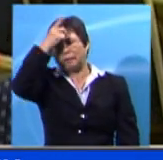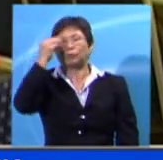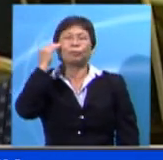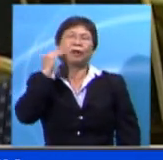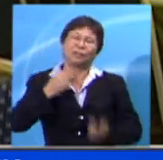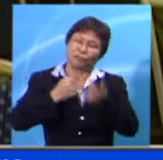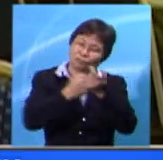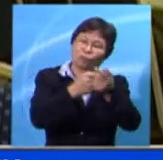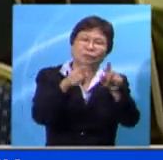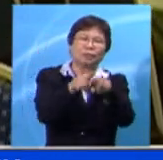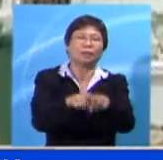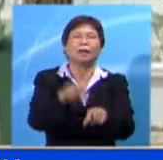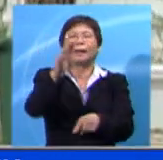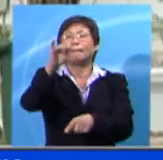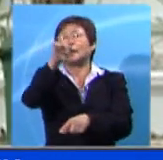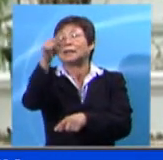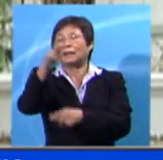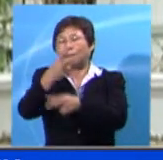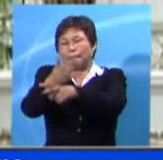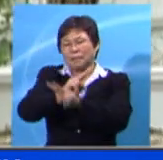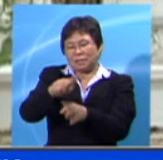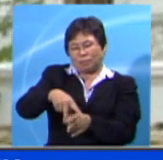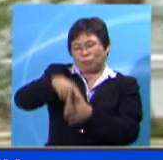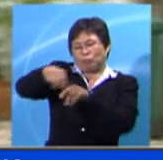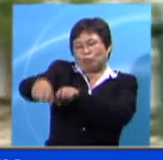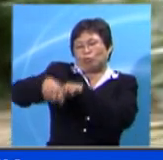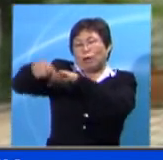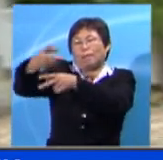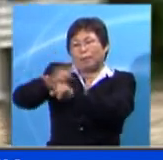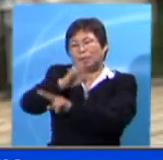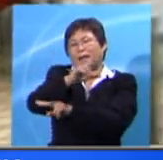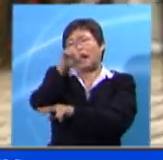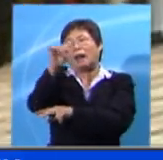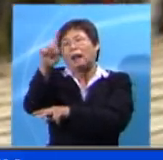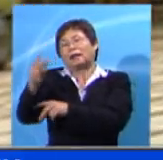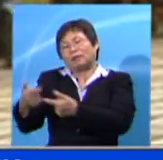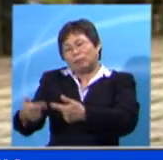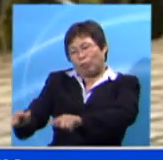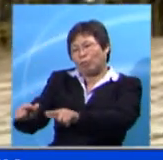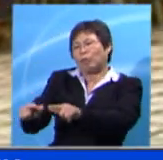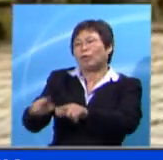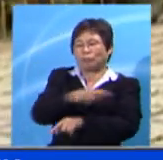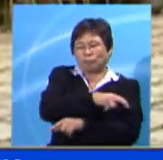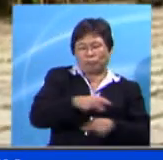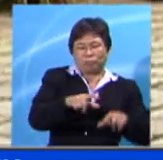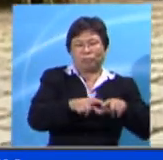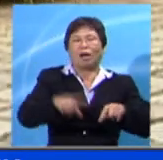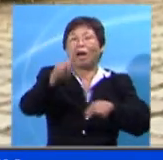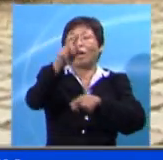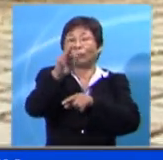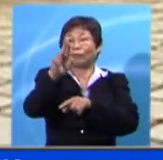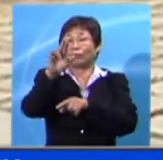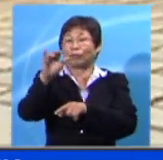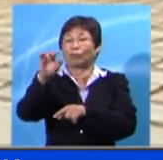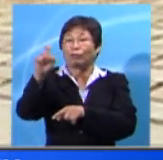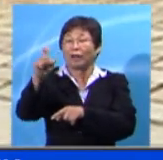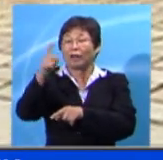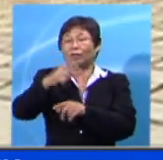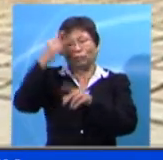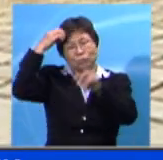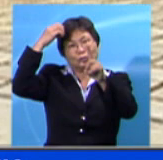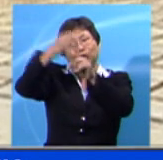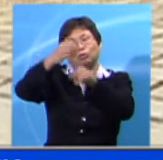Mohamad tuanku Man meminjamkan kuda miliknya manakal lada membenarkan kemudahan milik agensi itu digunakan untuk